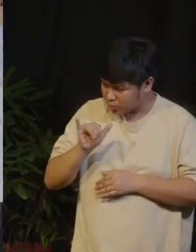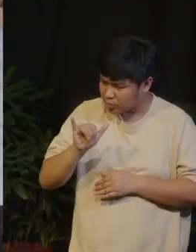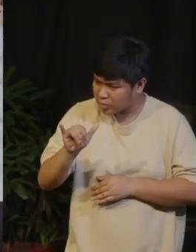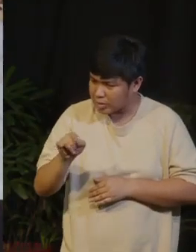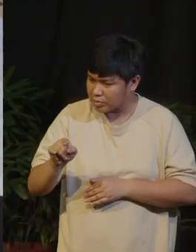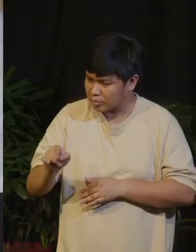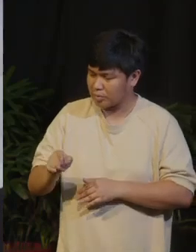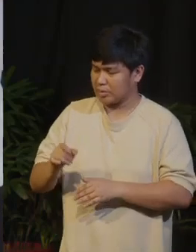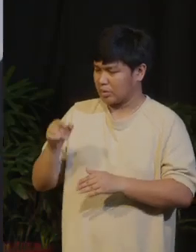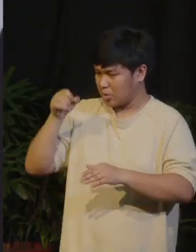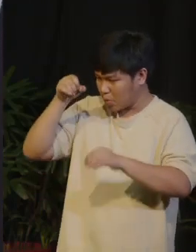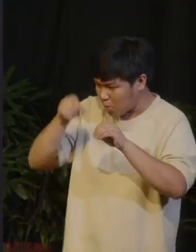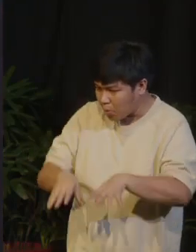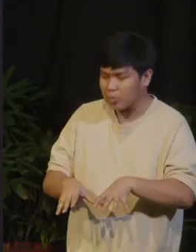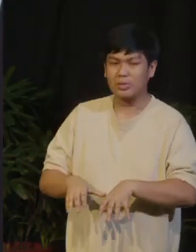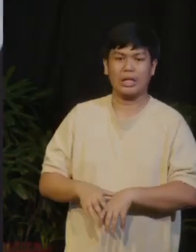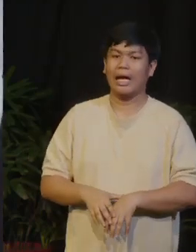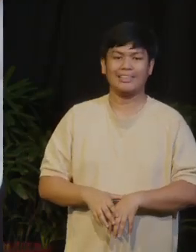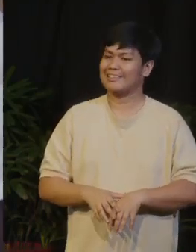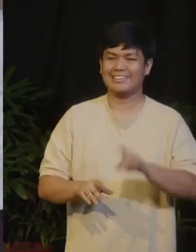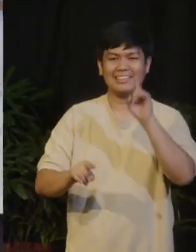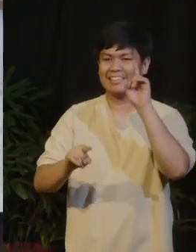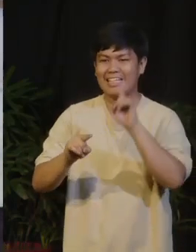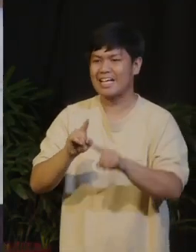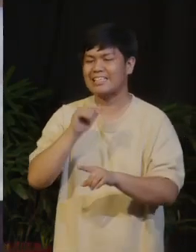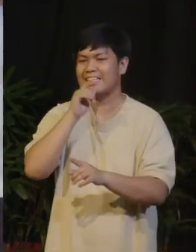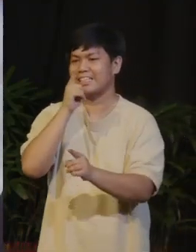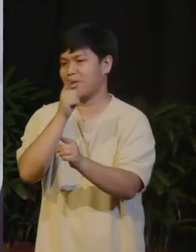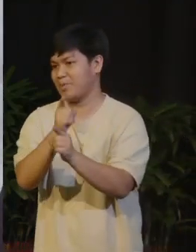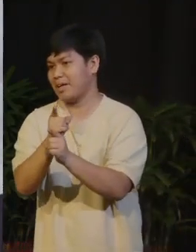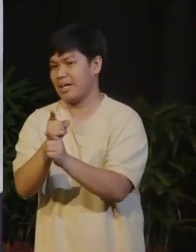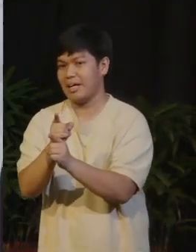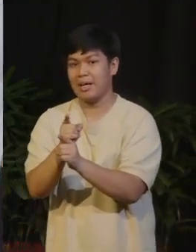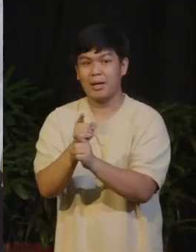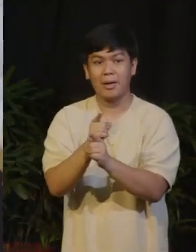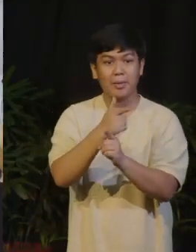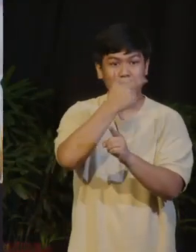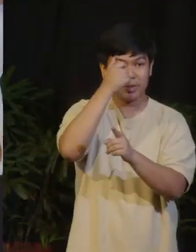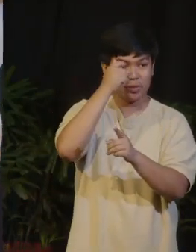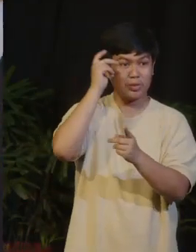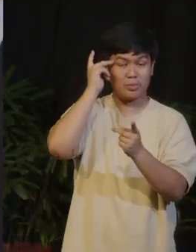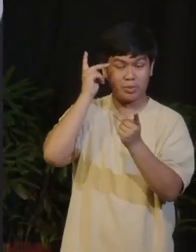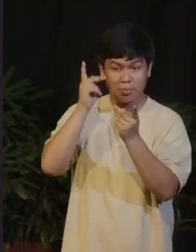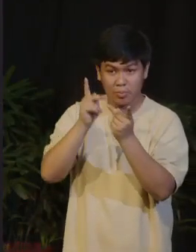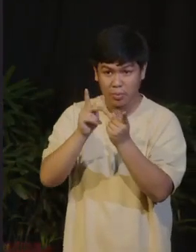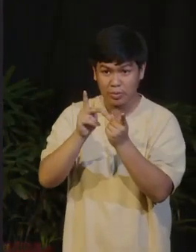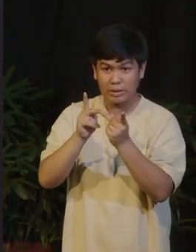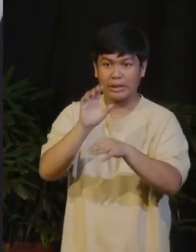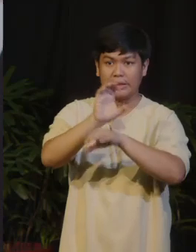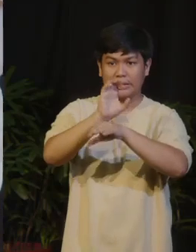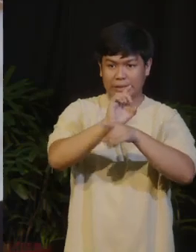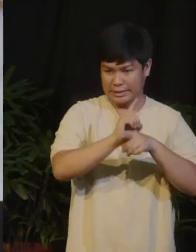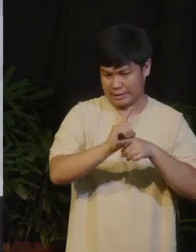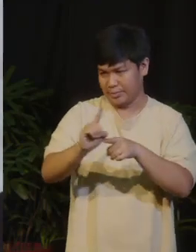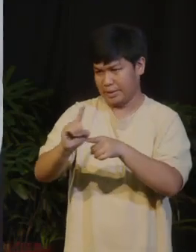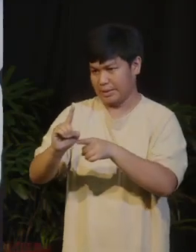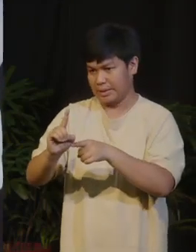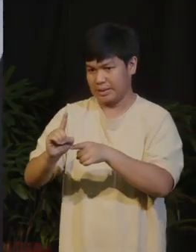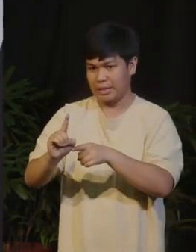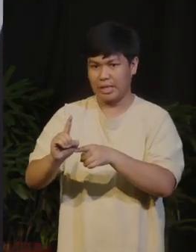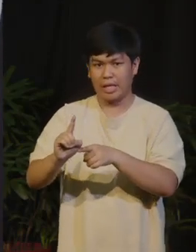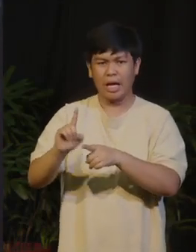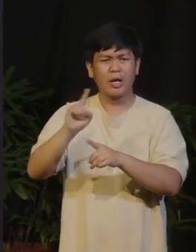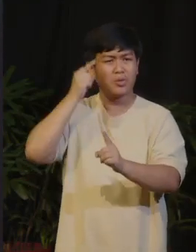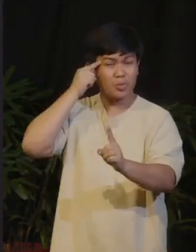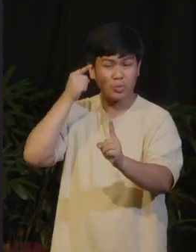Kung tayo man ay humusga ng ating kapwa for the purpose of church discipline, tandaan ninyo, ang